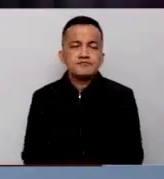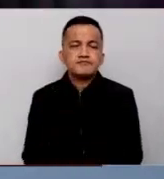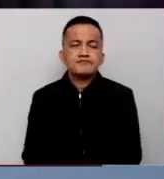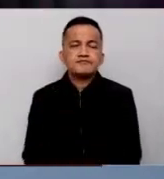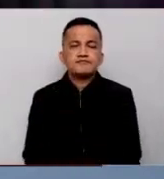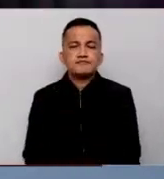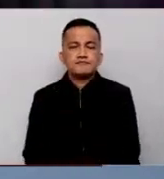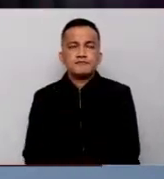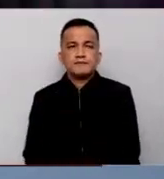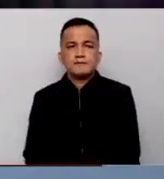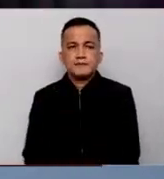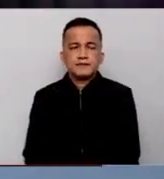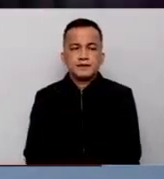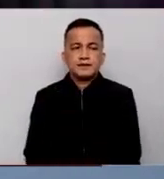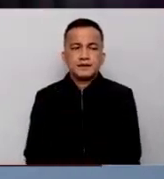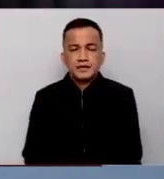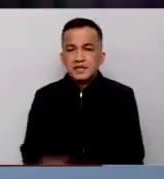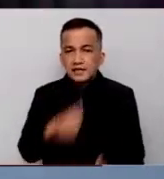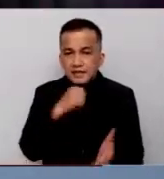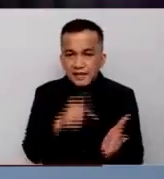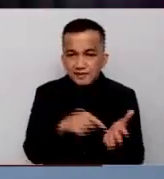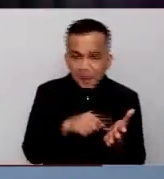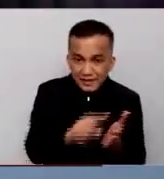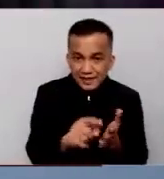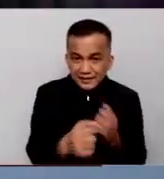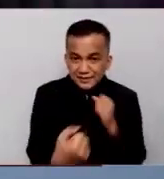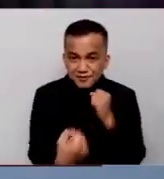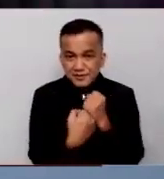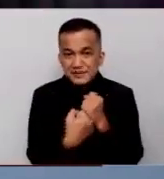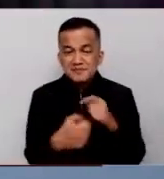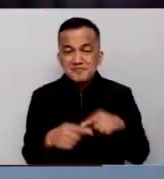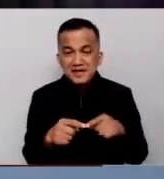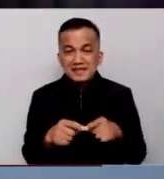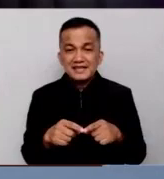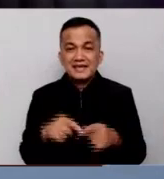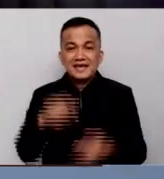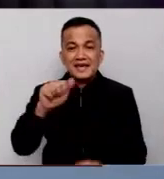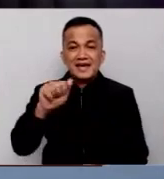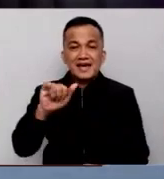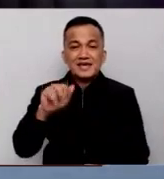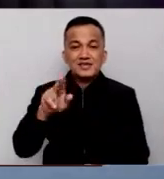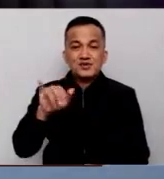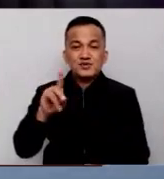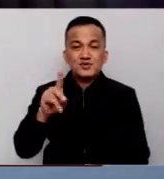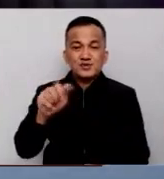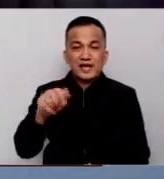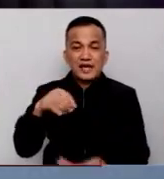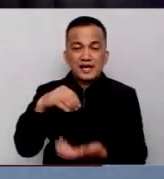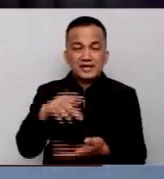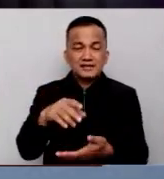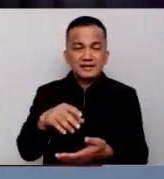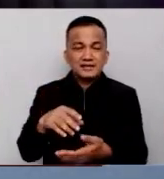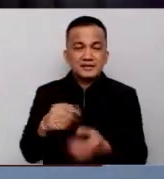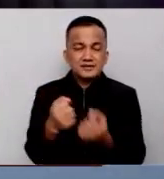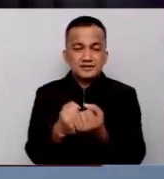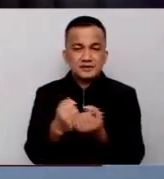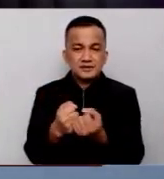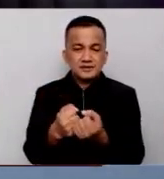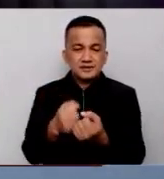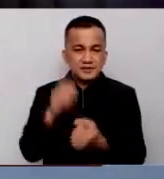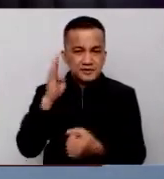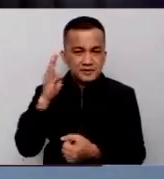hindi raw bayad sa mga taga-suporta kundi ayuda ang ibinibigay sa ilang taga-suporta ni Bongbong Marcos sa Nueva